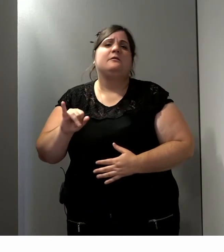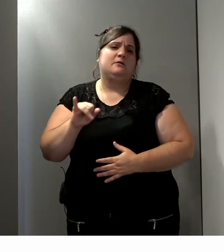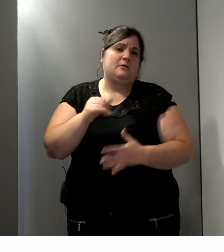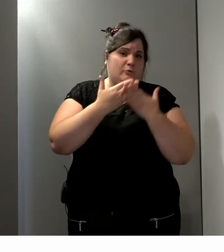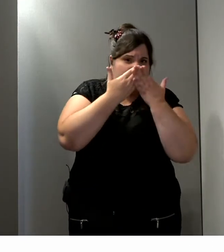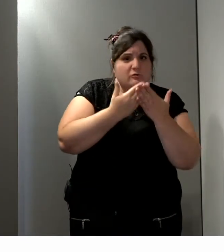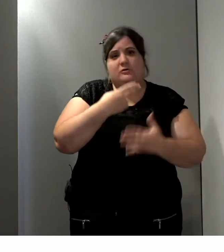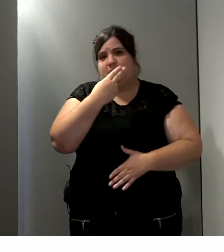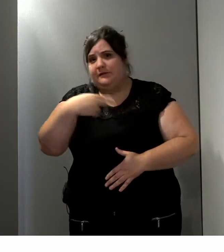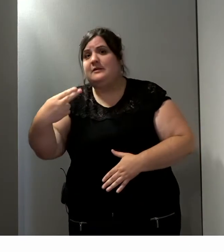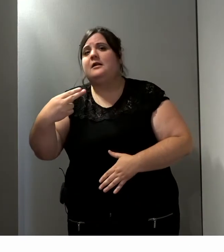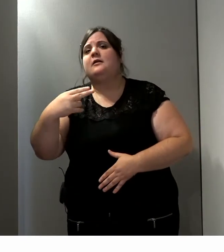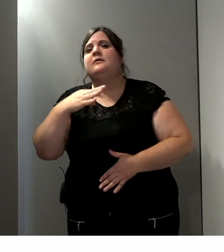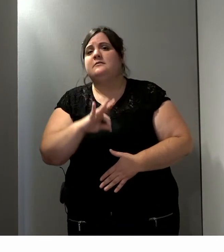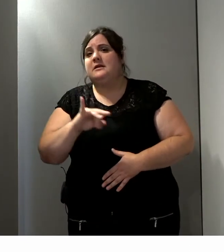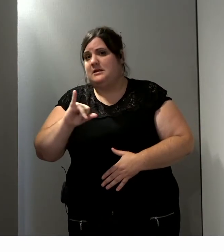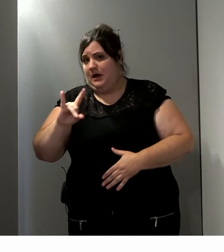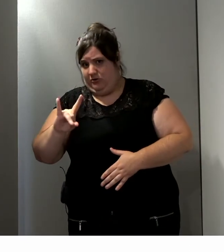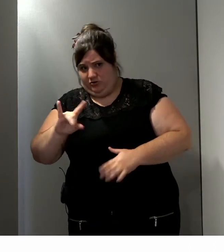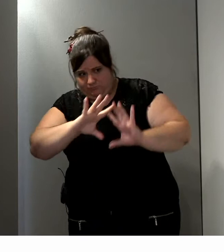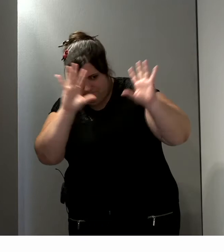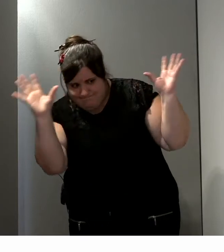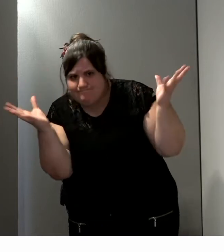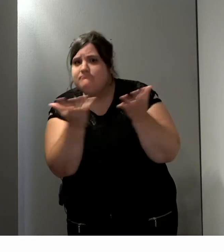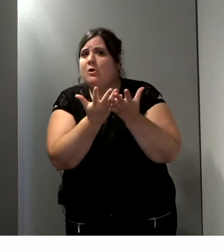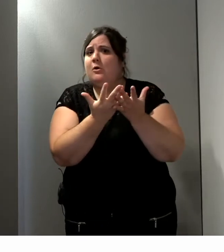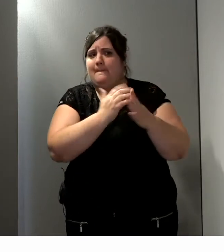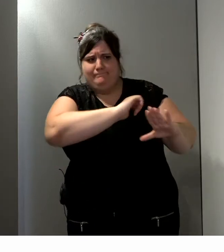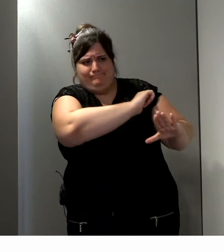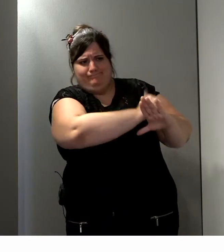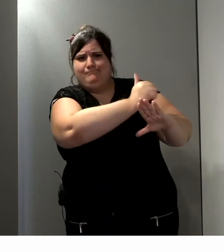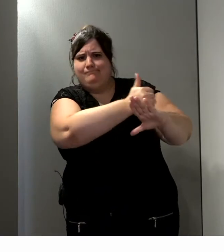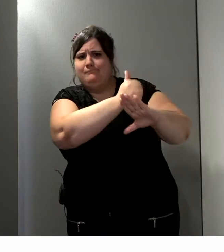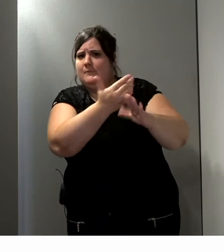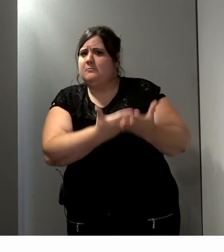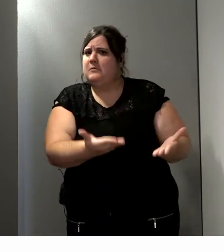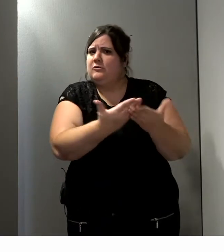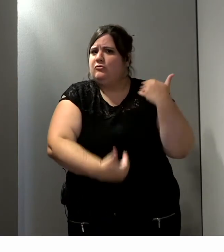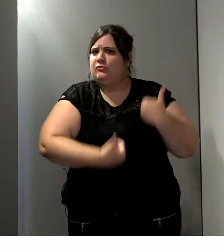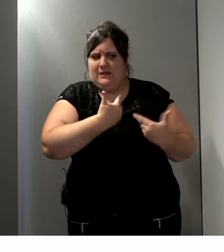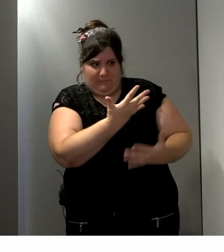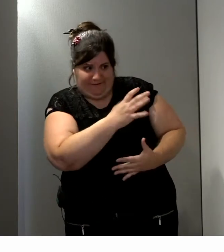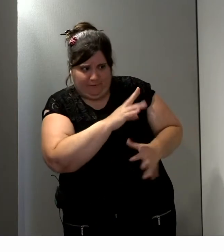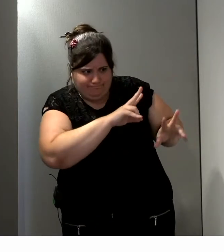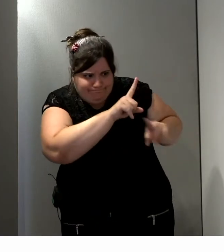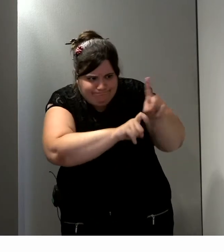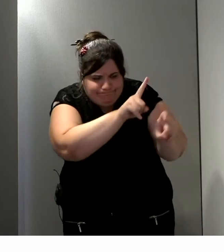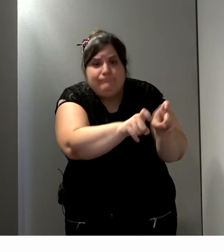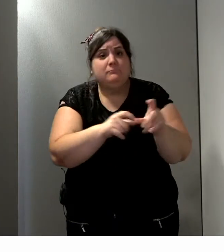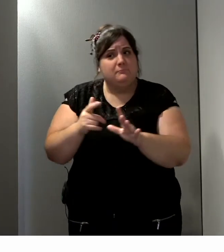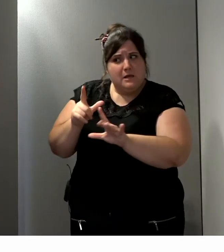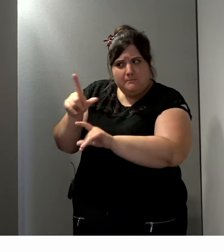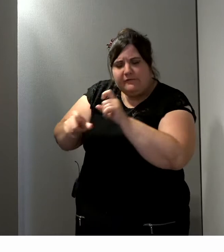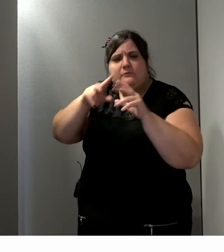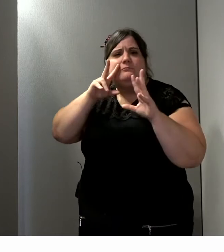d'interroger 540 dirigeants en situation de handicap, de confronter ces résultats avec des chercheurs en matière d'entrepreneuriat en